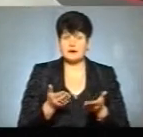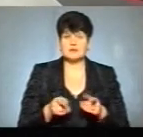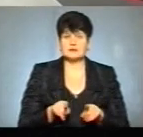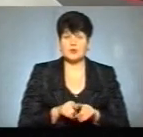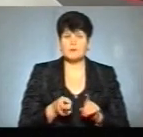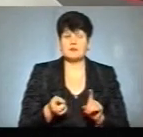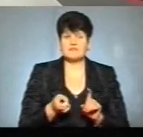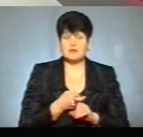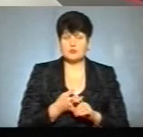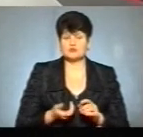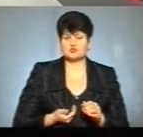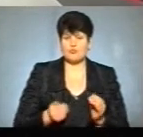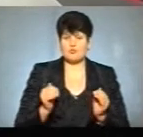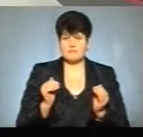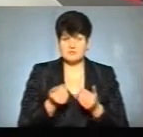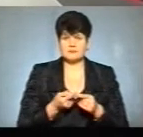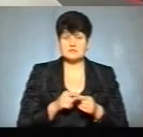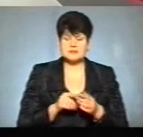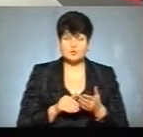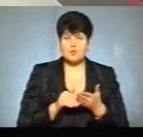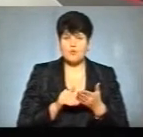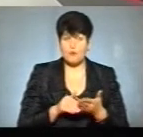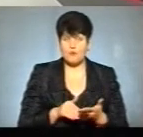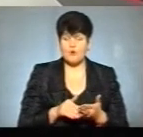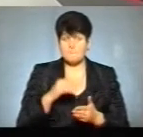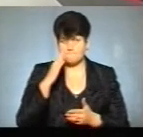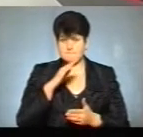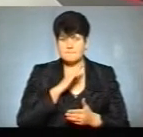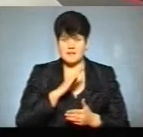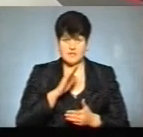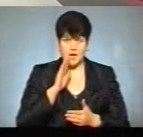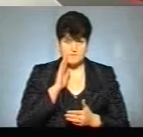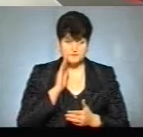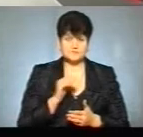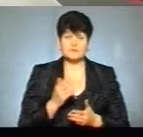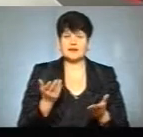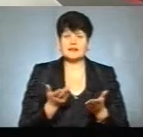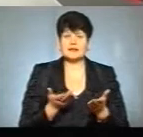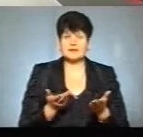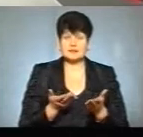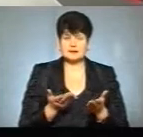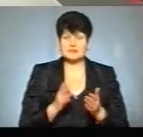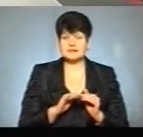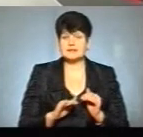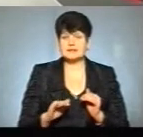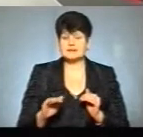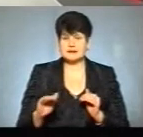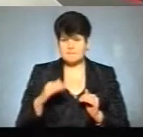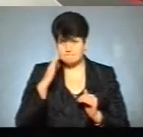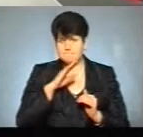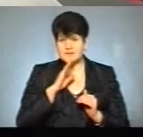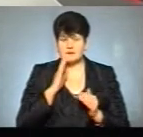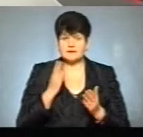до прожиткового мінімуму. Це допомога батькам, які на дітей, батьки